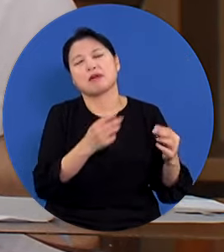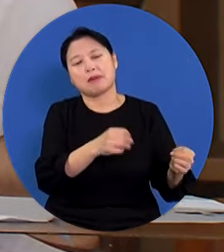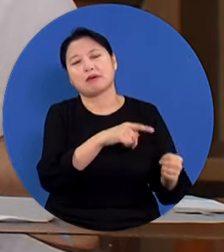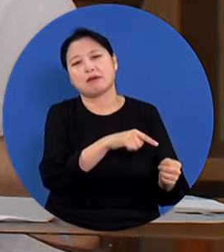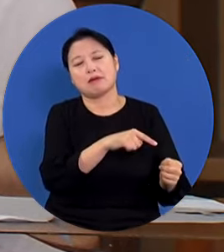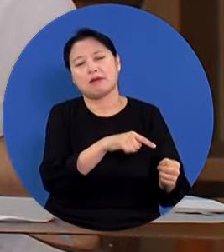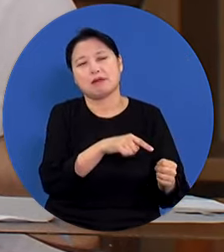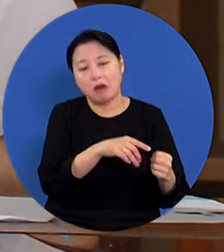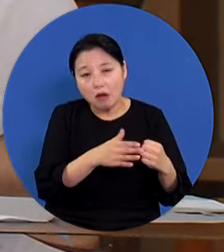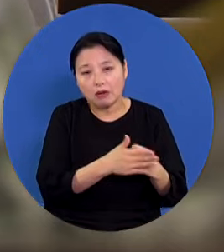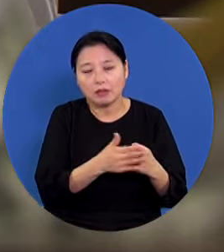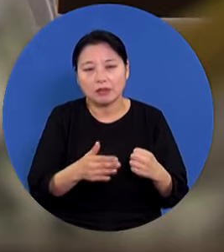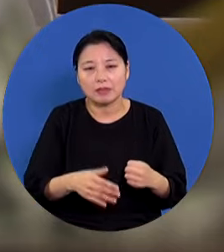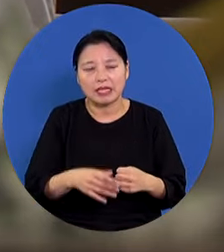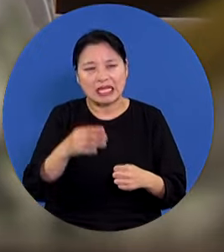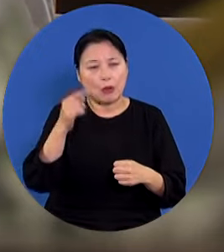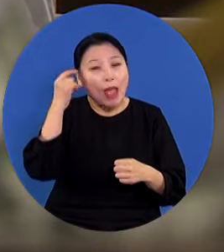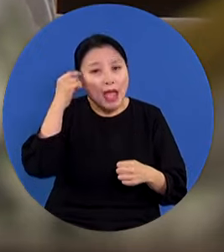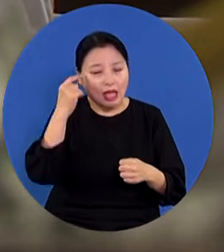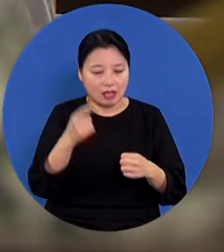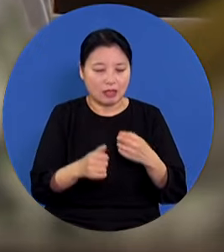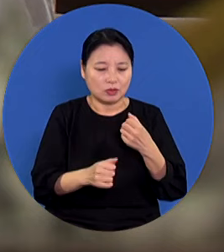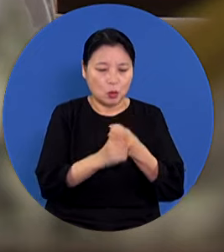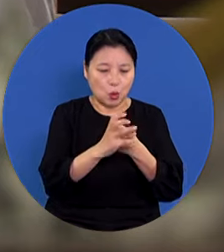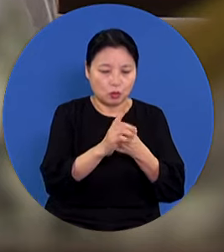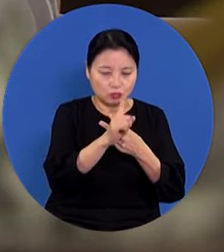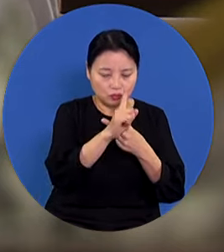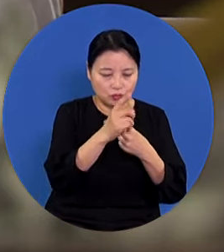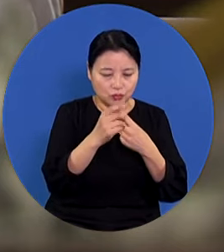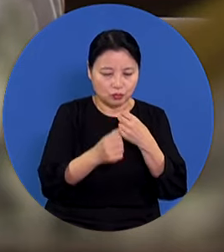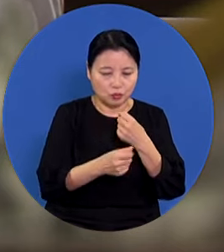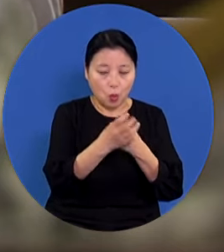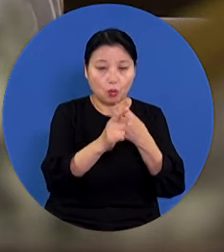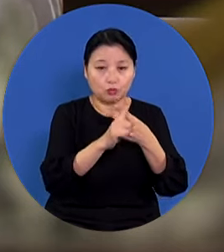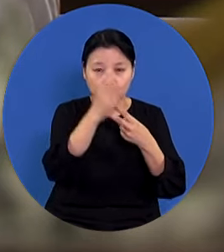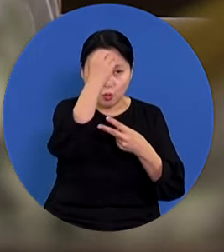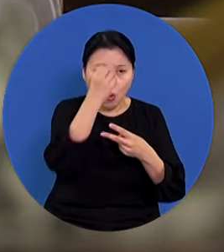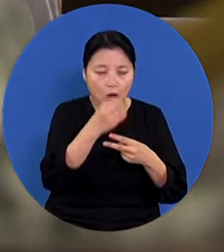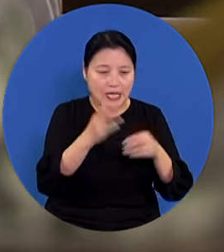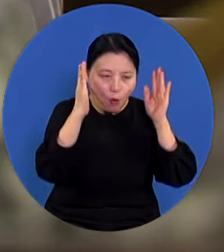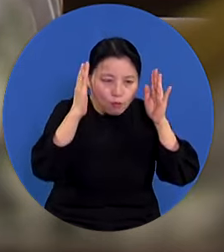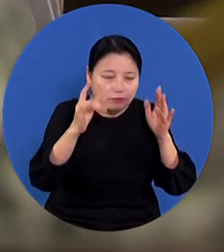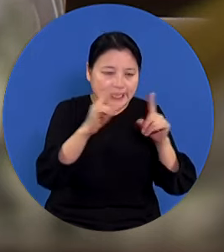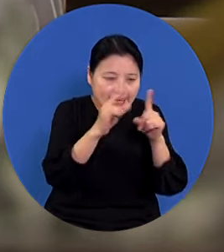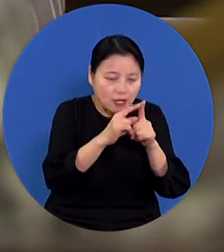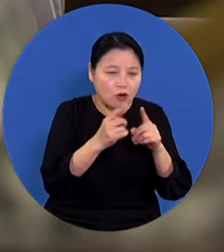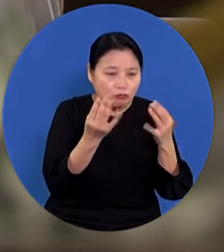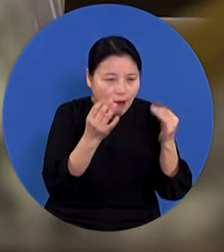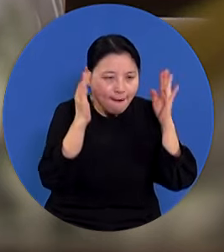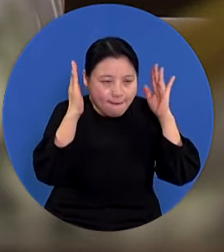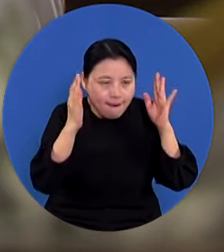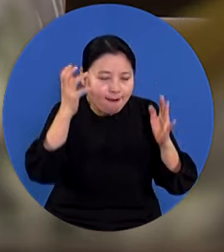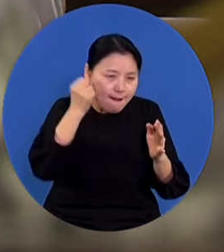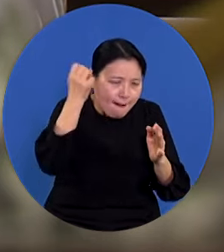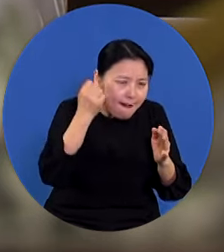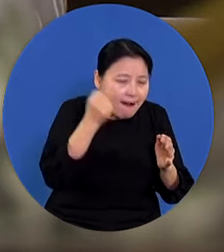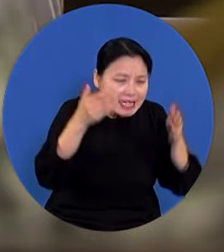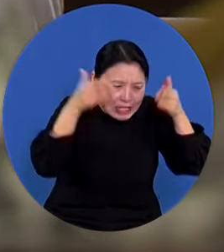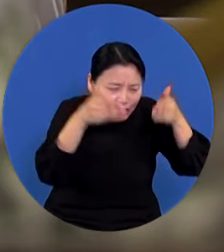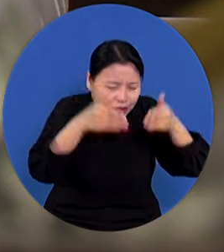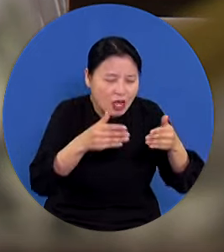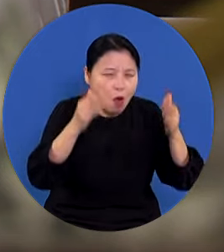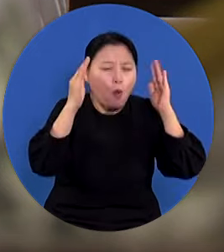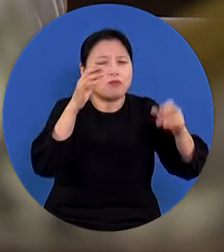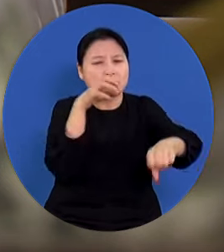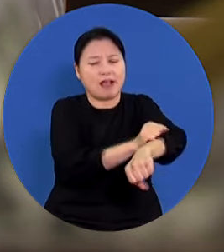그게 제가 봤을 때는 이제 기술 교육, 예. 어떤 전문 교육 예. 이런 거 교육에는 굉장히 열심히 하고 그걸 초점을 맞춰서 최선을